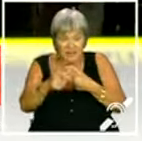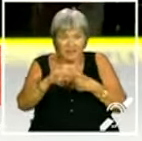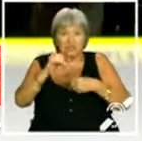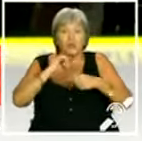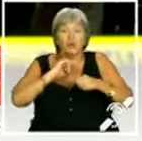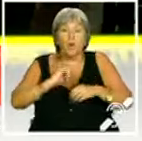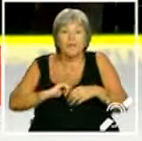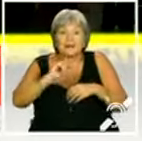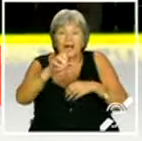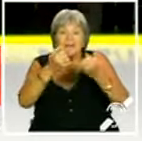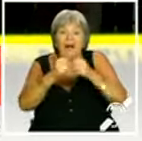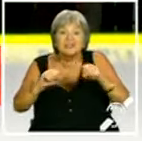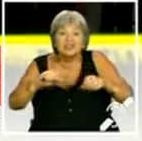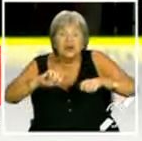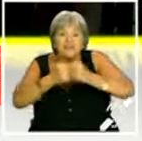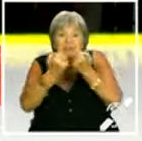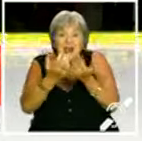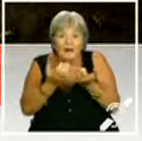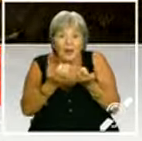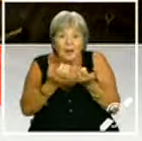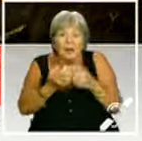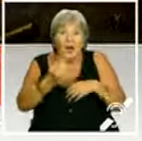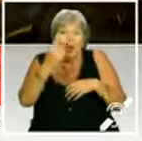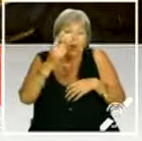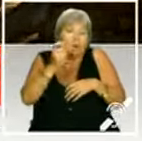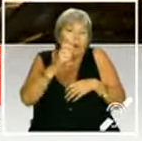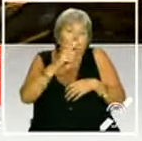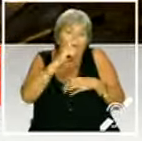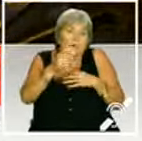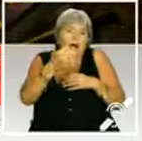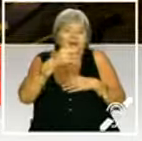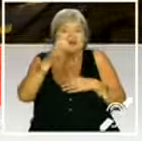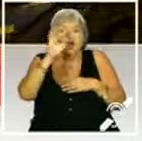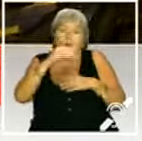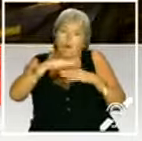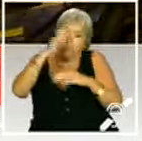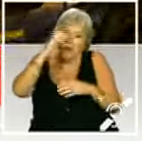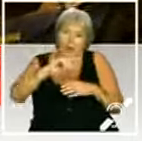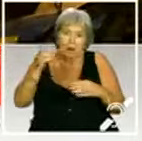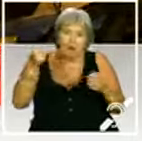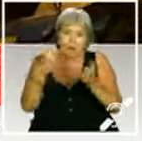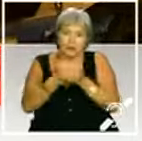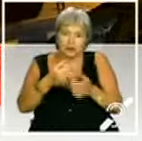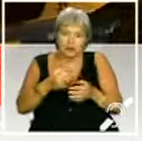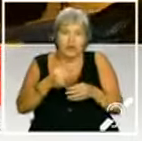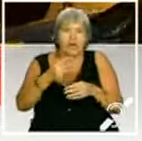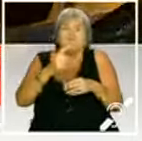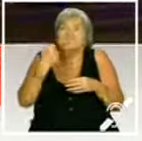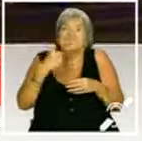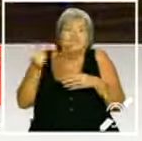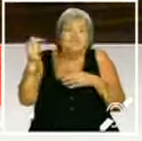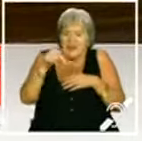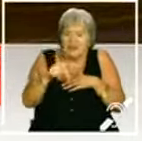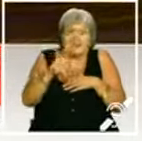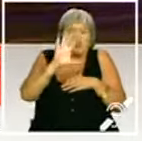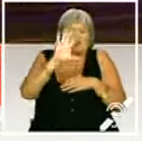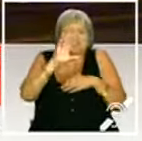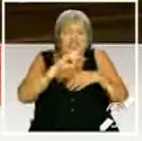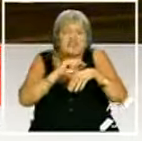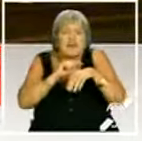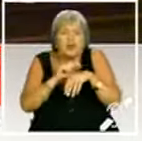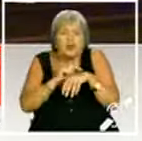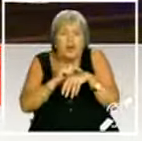proprietarii autoturismelor avariate. Unul dintre ei spune că a avut mare noroc că nu a fost rănit în accident. Nu trecuseră nici 5 minute de când intrase